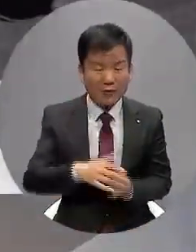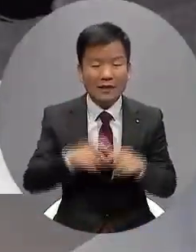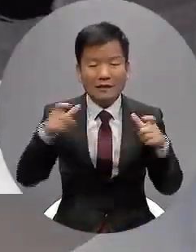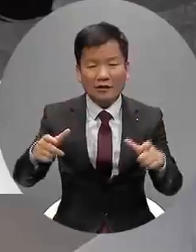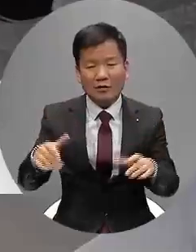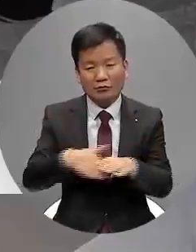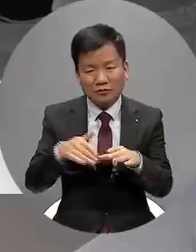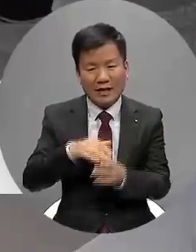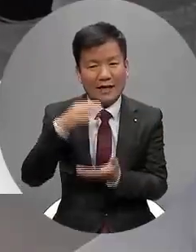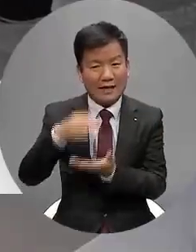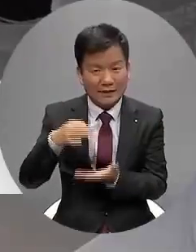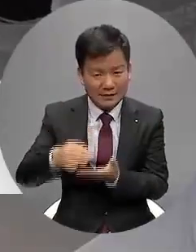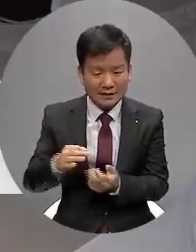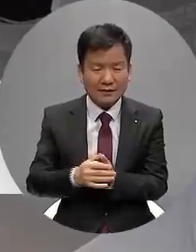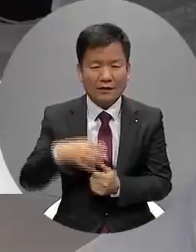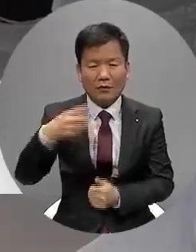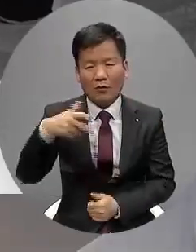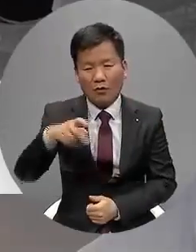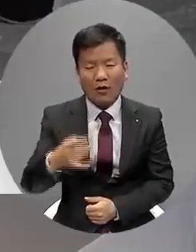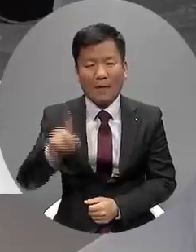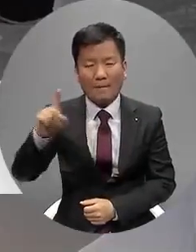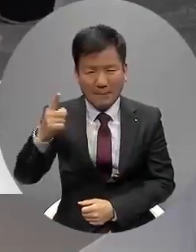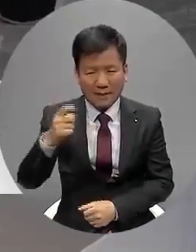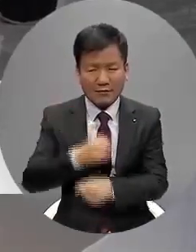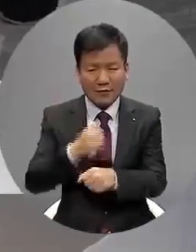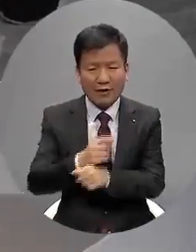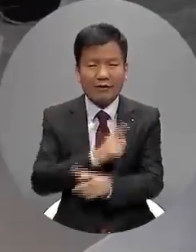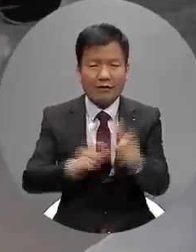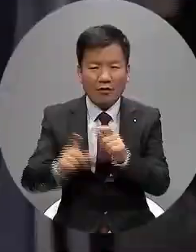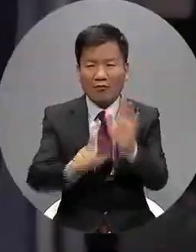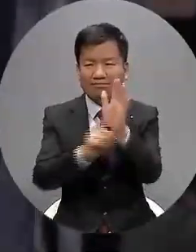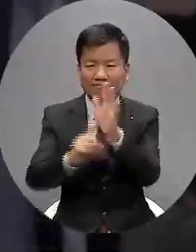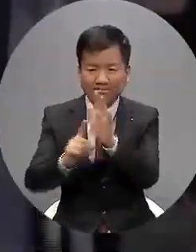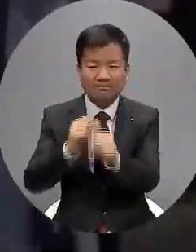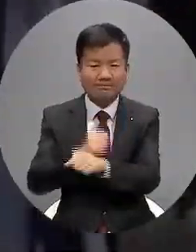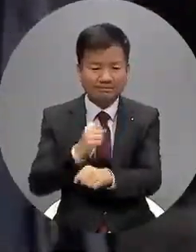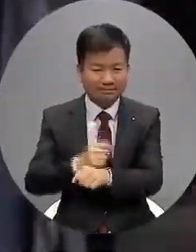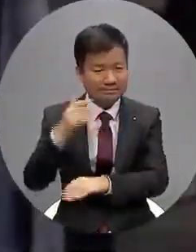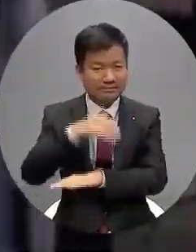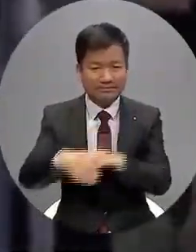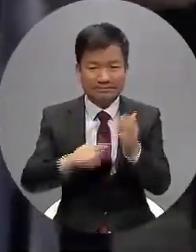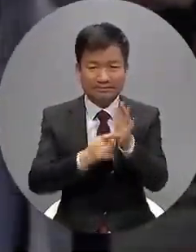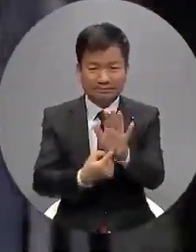같은 지역 문화의 가치를 로컬 백을 통해 알려나가겠다고 말했습니다.